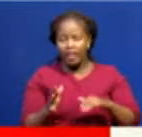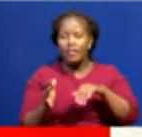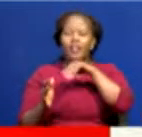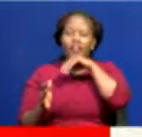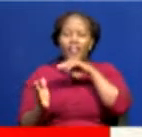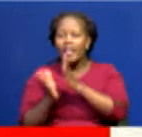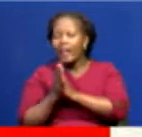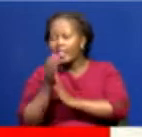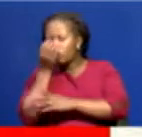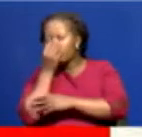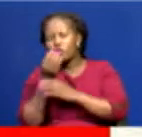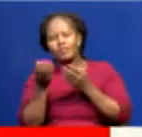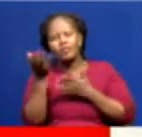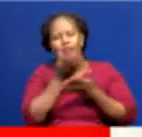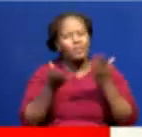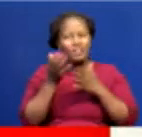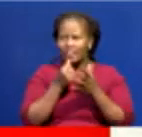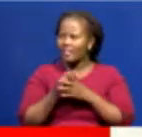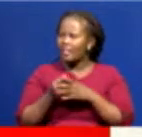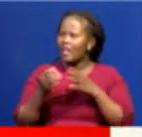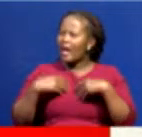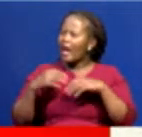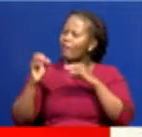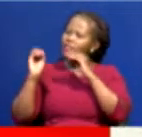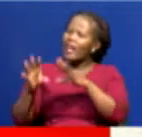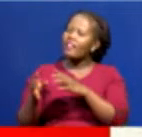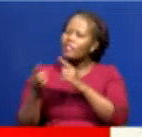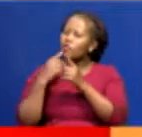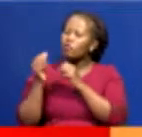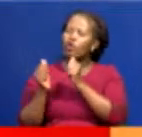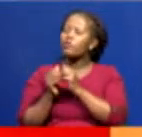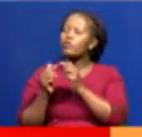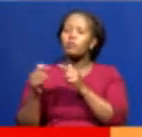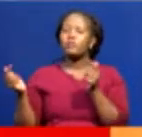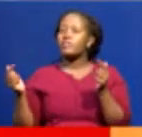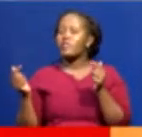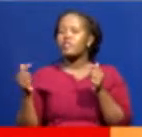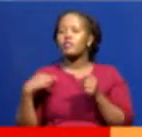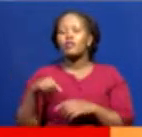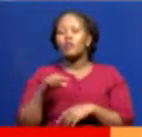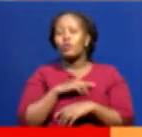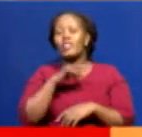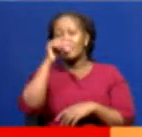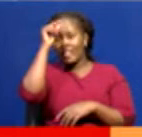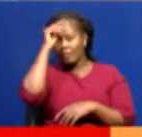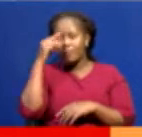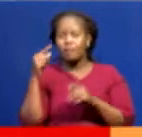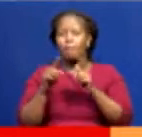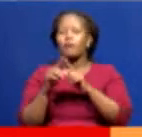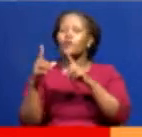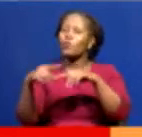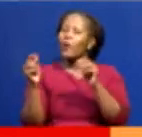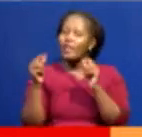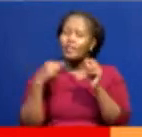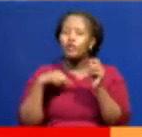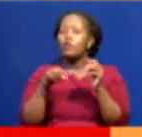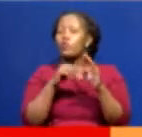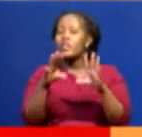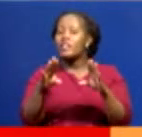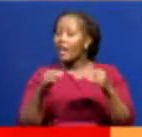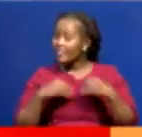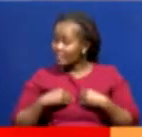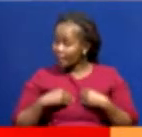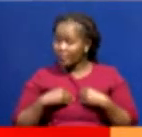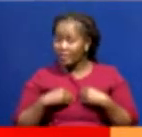pamoja wazungumze? Hakuna kitu ya kuongea na upinzani. Sisi kama serikali, na tumemwambia rais, we will not negotiate na